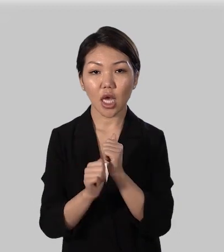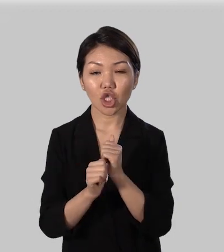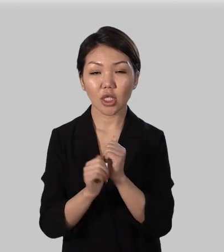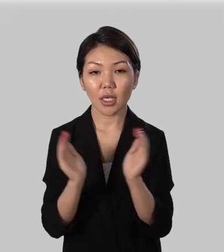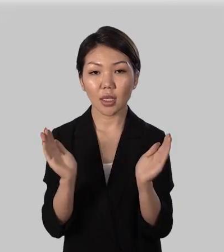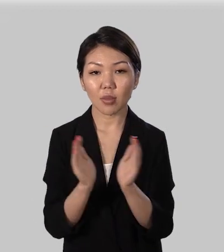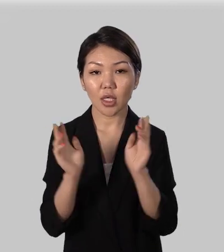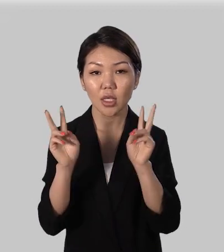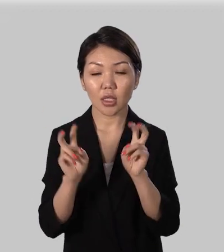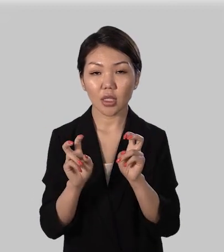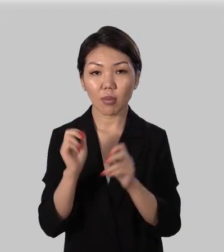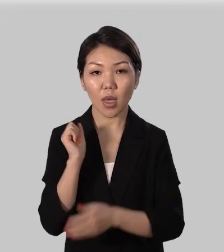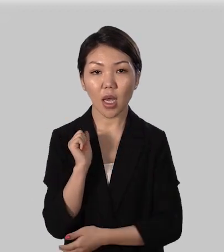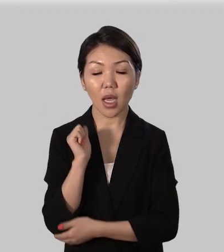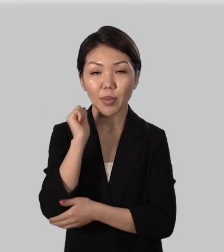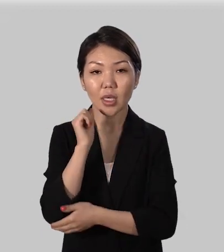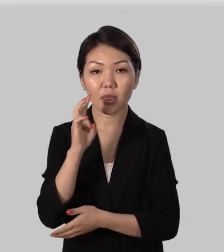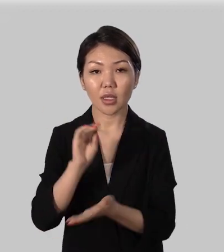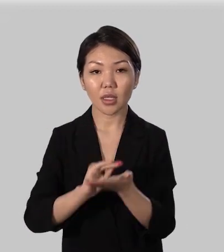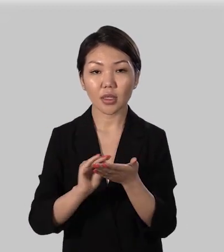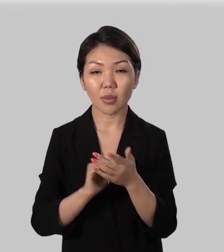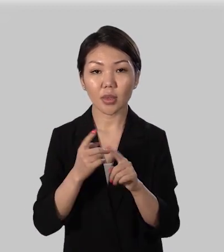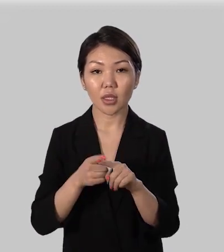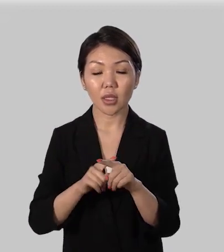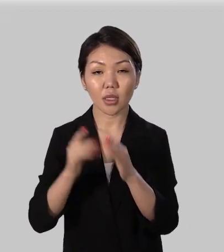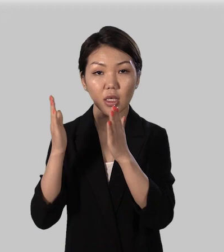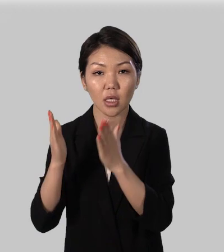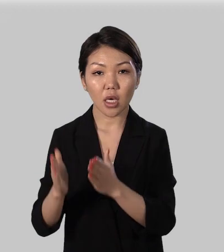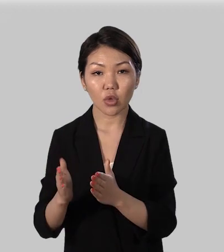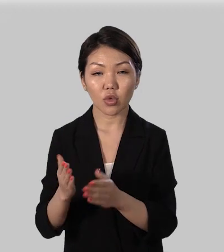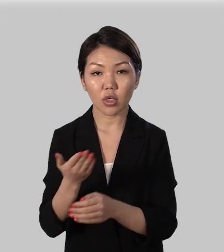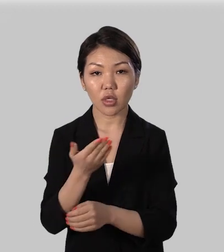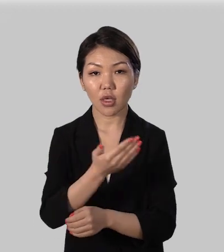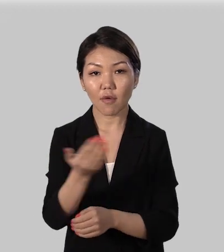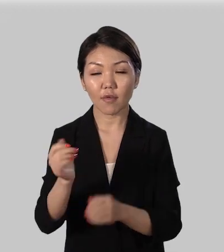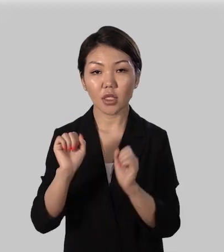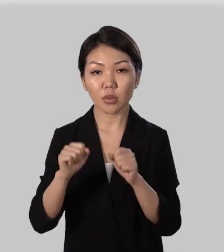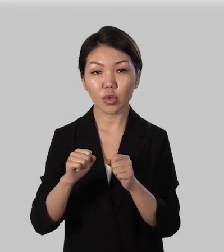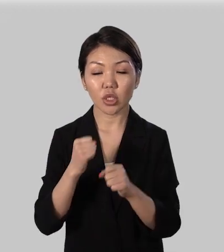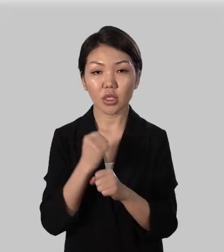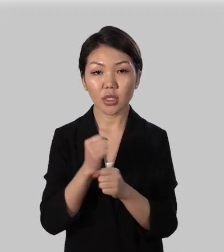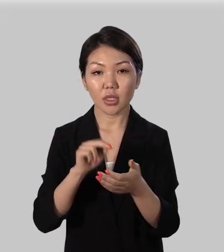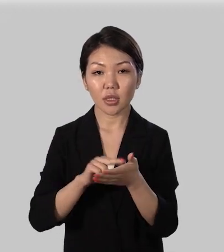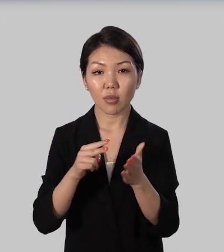опираясь на записи в данной колонке вы составите план изложения и